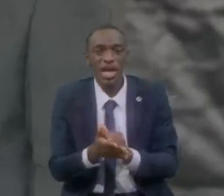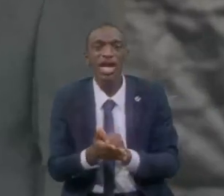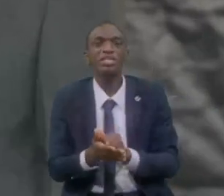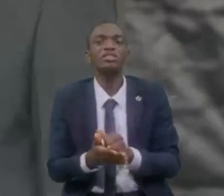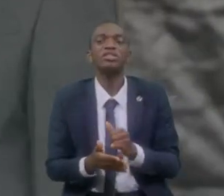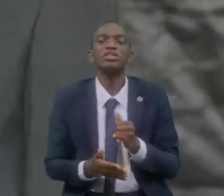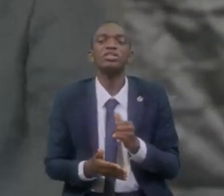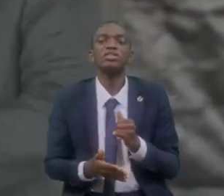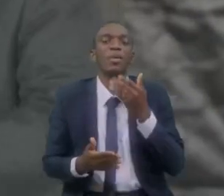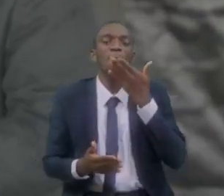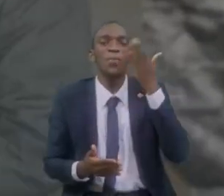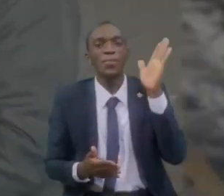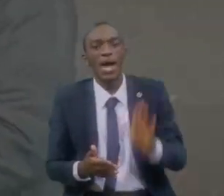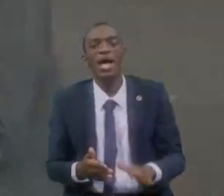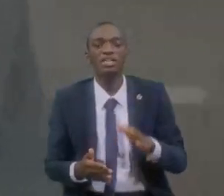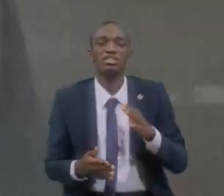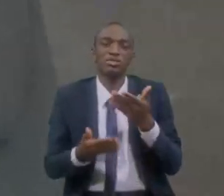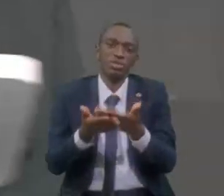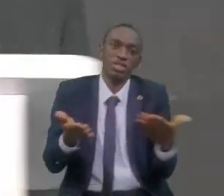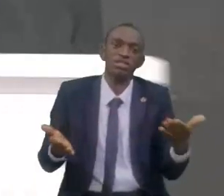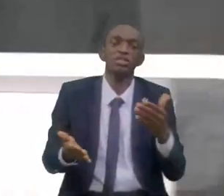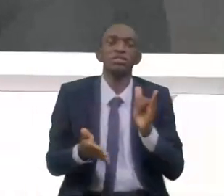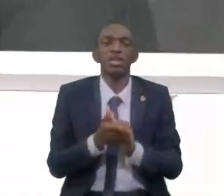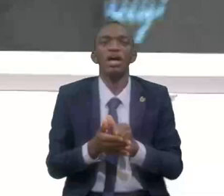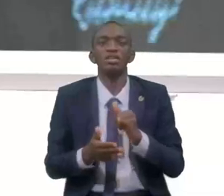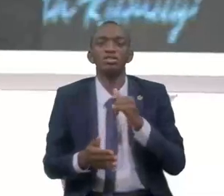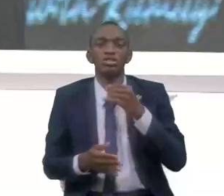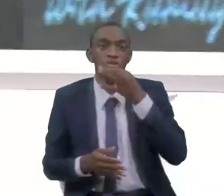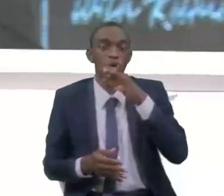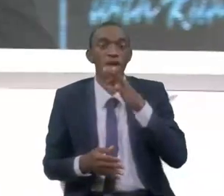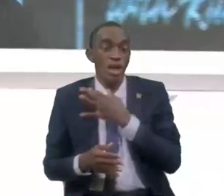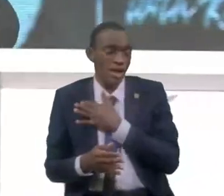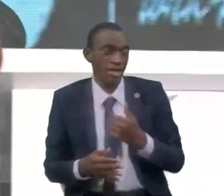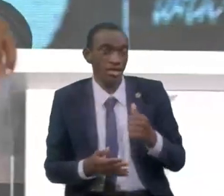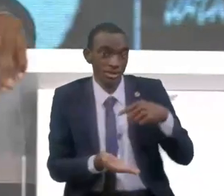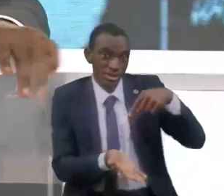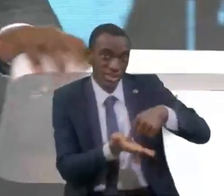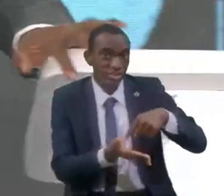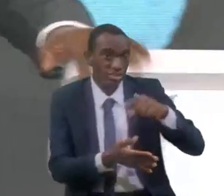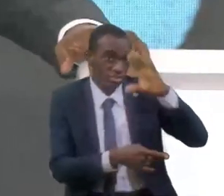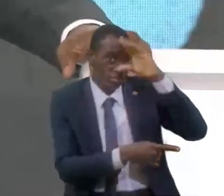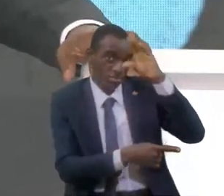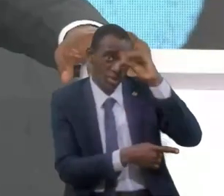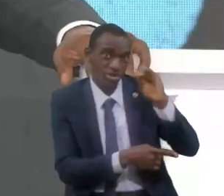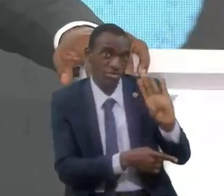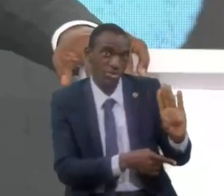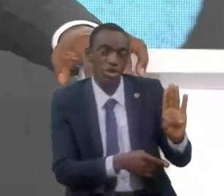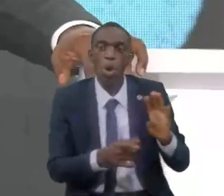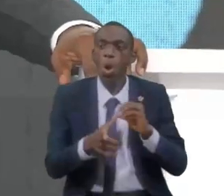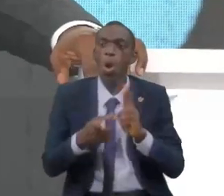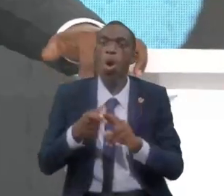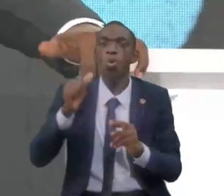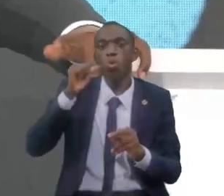ce bruit-là et cette fumée-là, ah, je suis monsieur grand monsieur, je suis madame